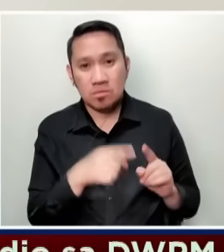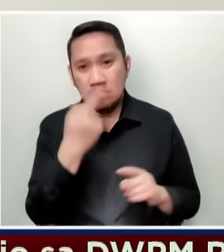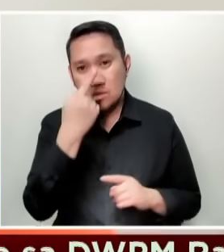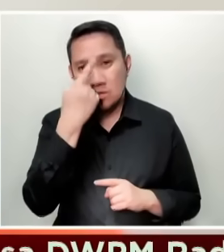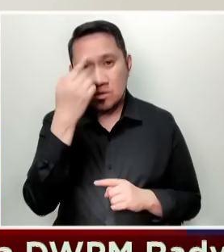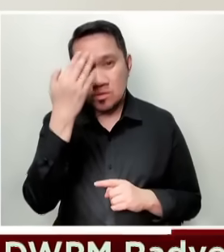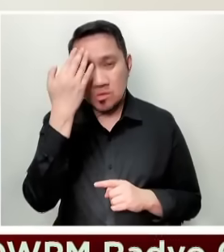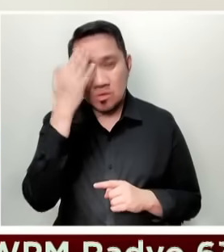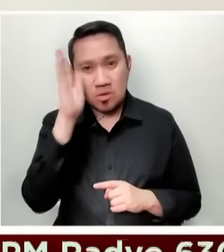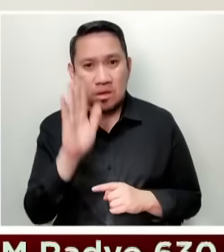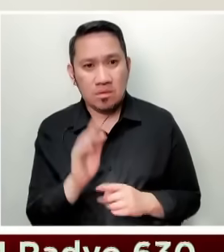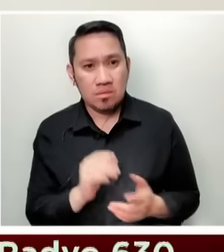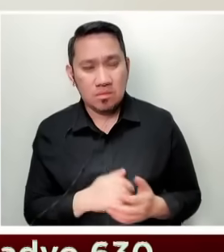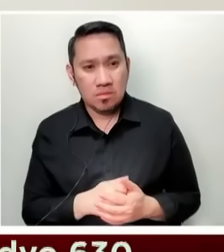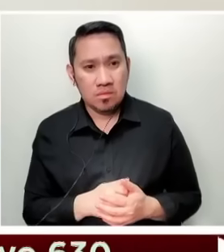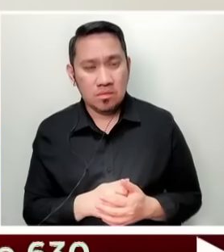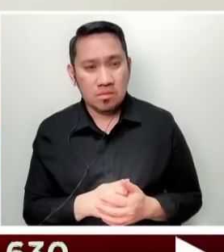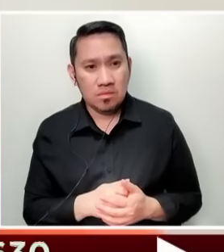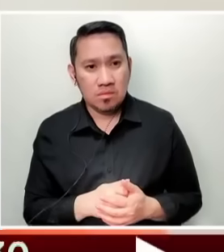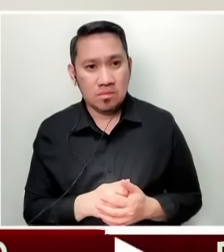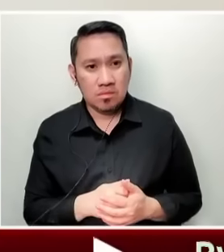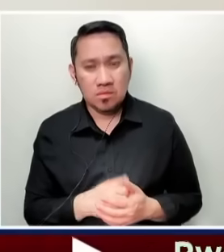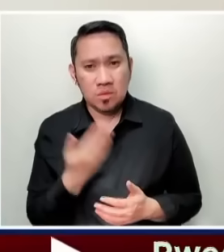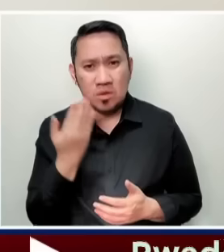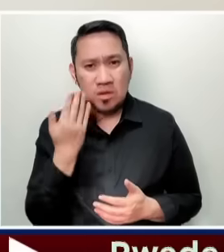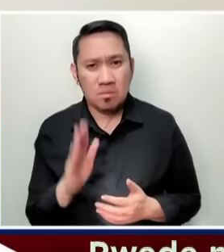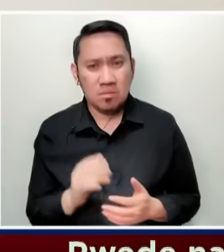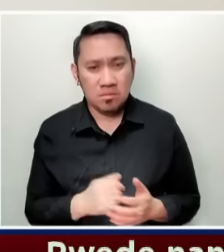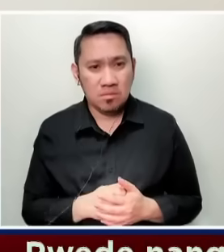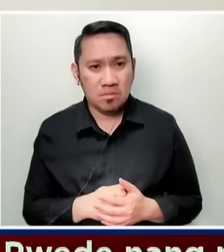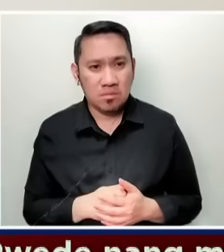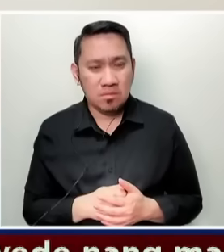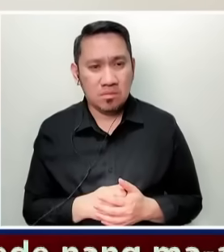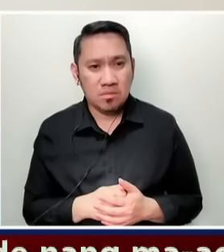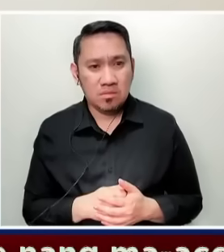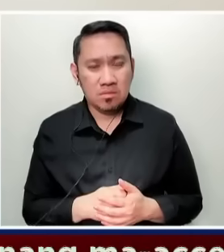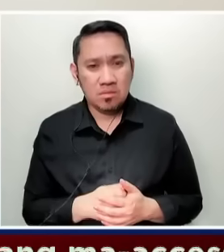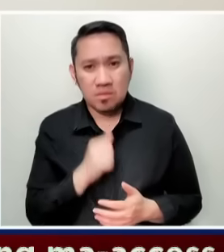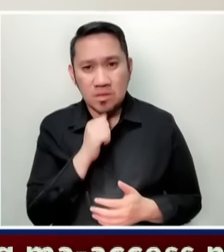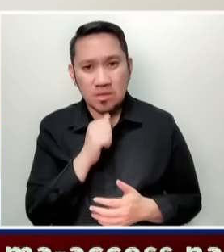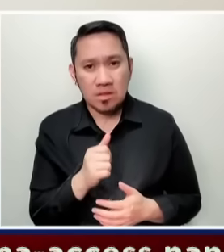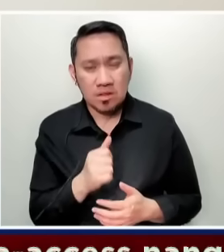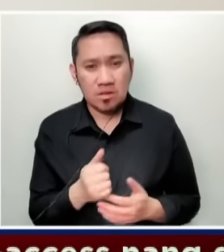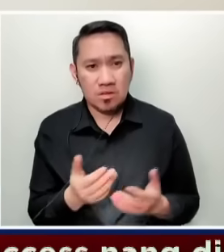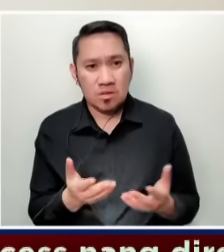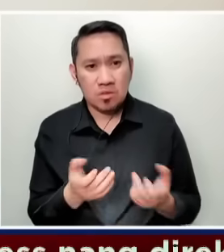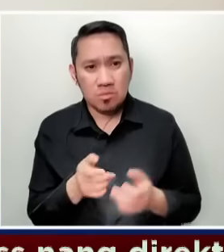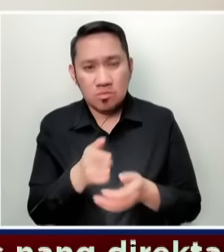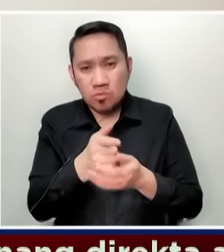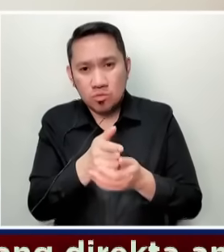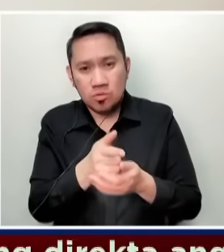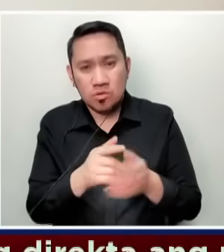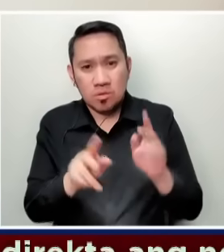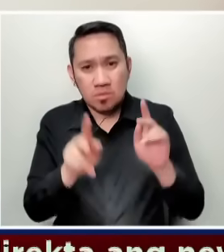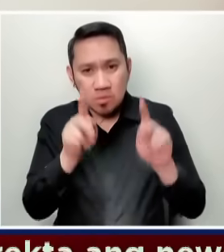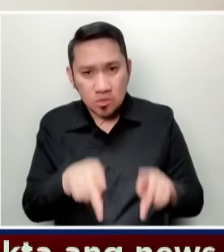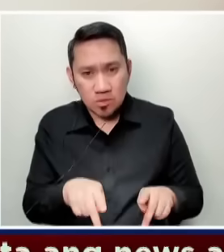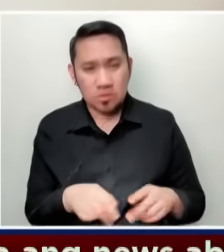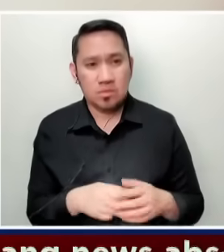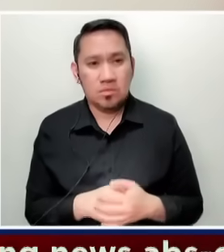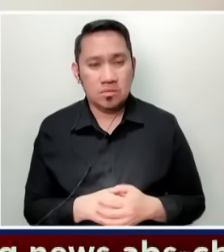pumutok. Pumutok po na hindi ko talaga gustong itutok sa tao. Pero doon